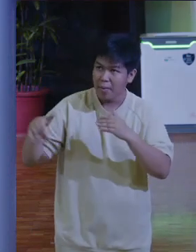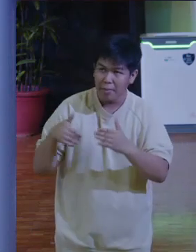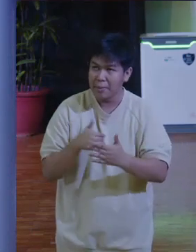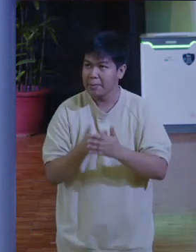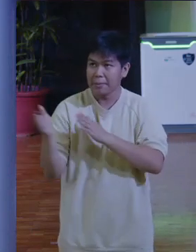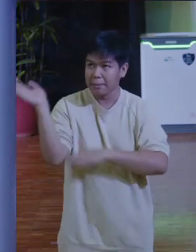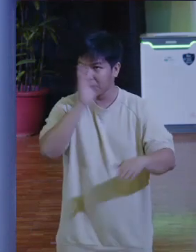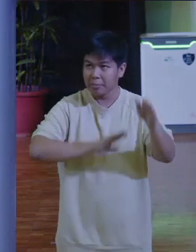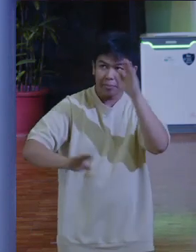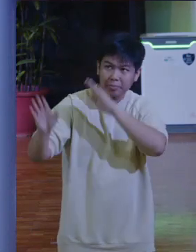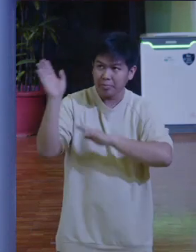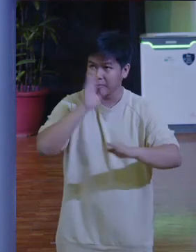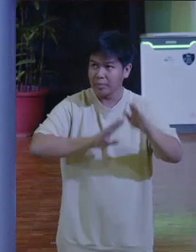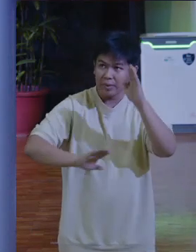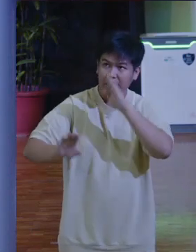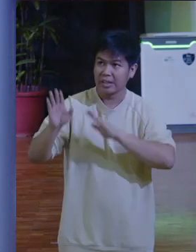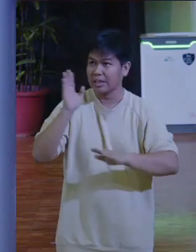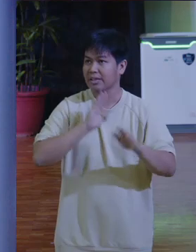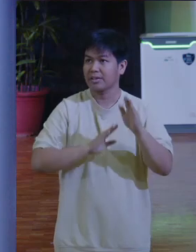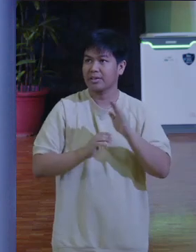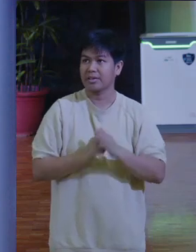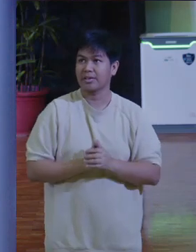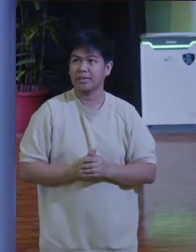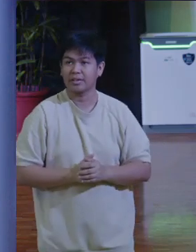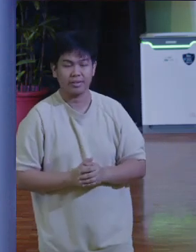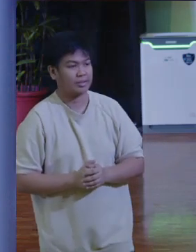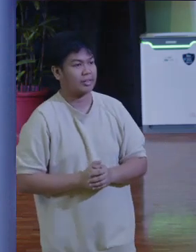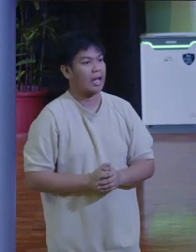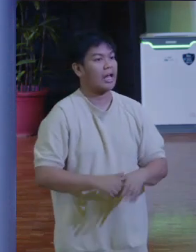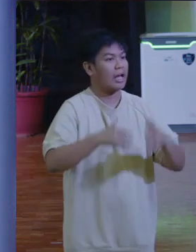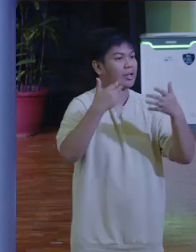paghihirap, and my trouble, ang lahat ng aking mga